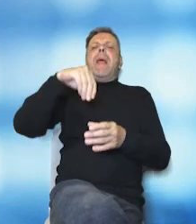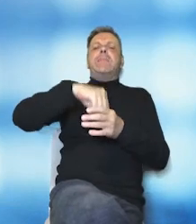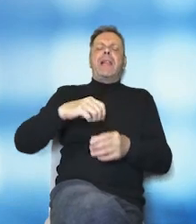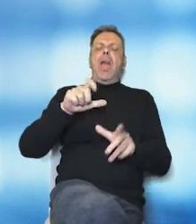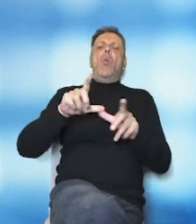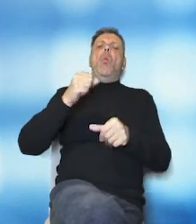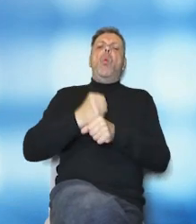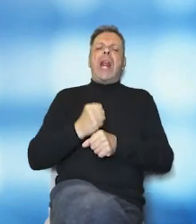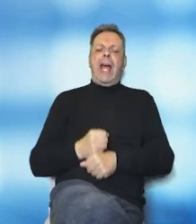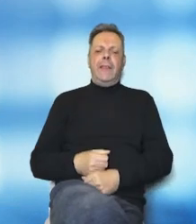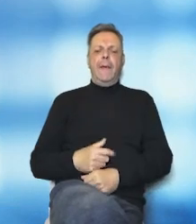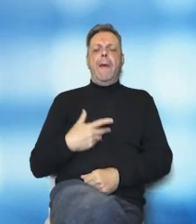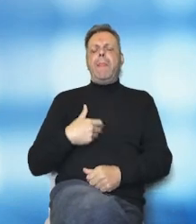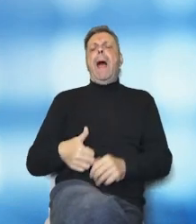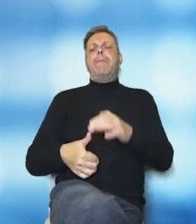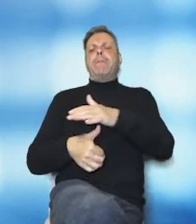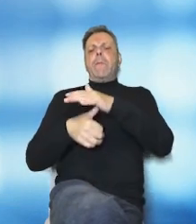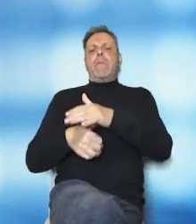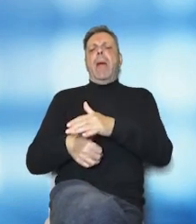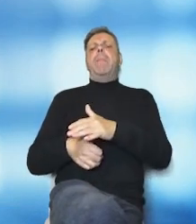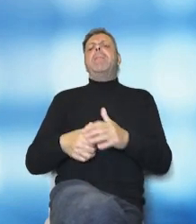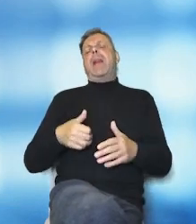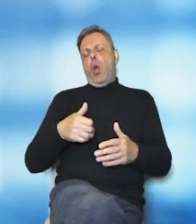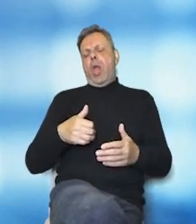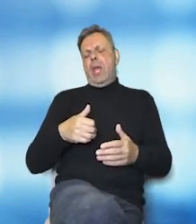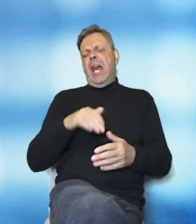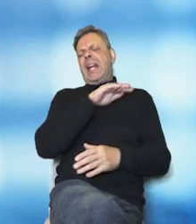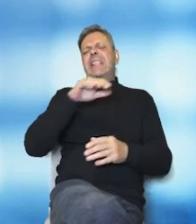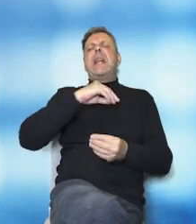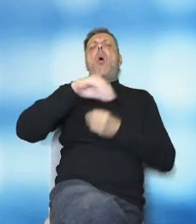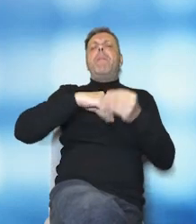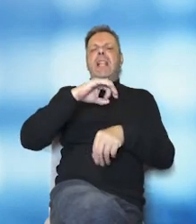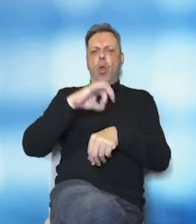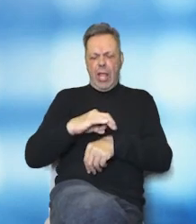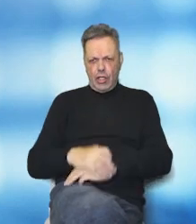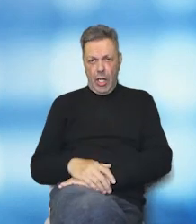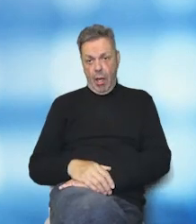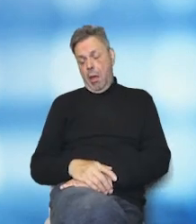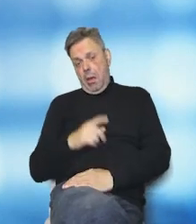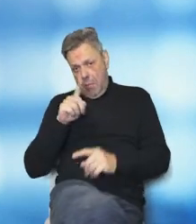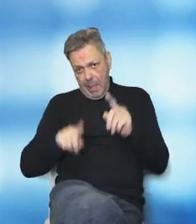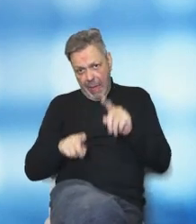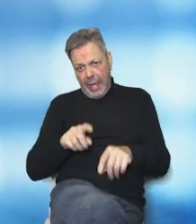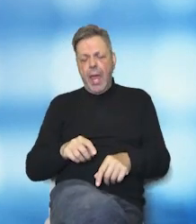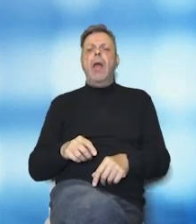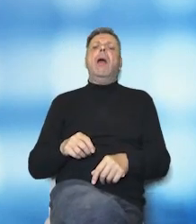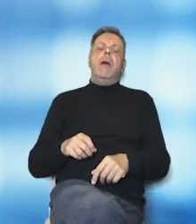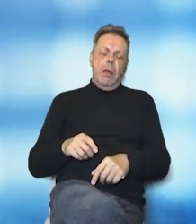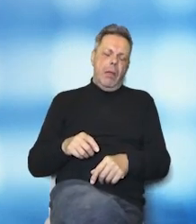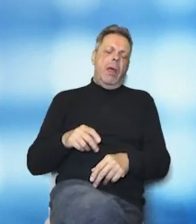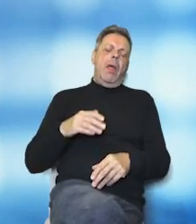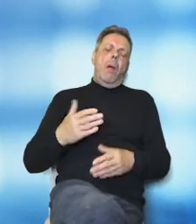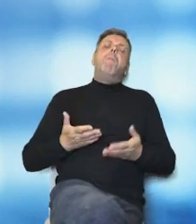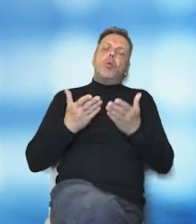rad na primarnoj razini kod obiteljskog liječnika. I da, neke ordinacije doista pružaju te